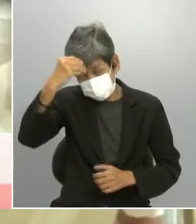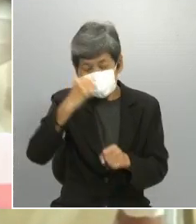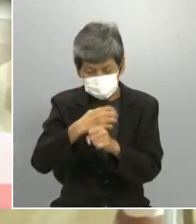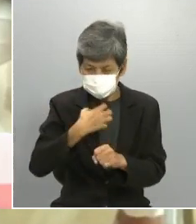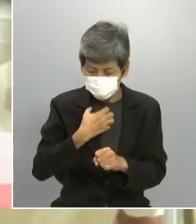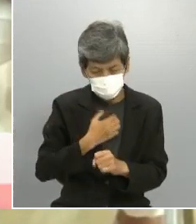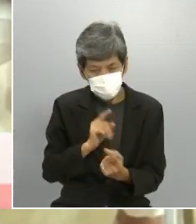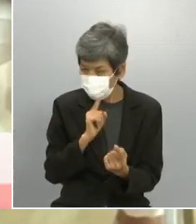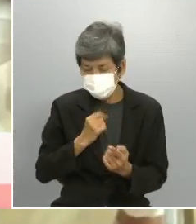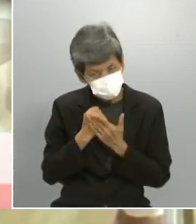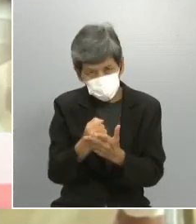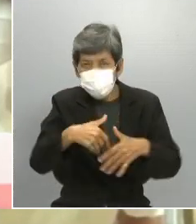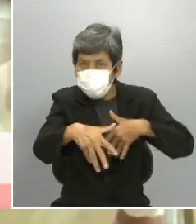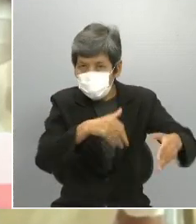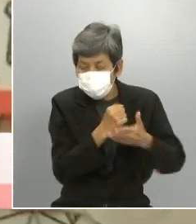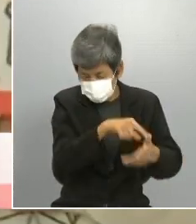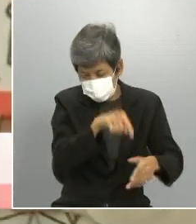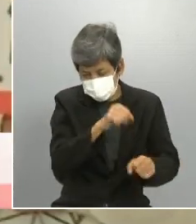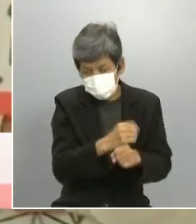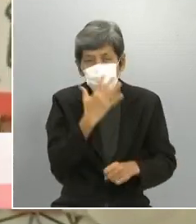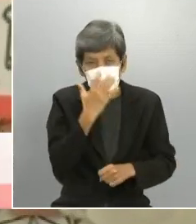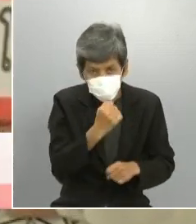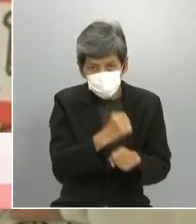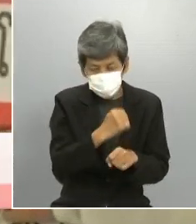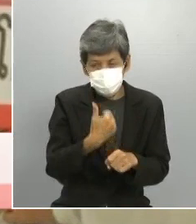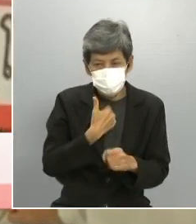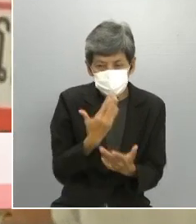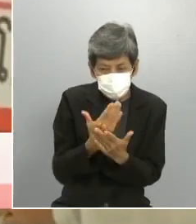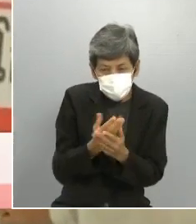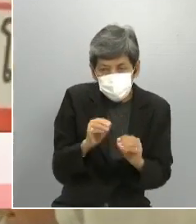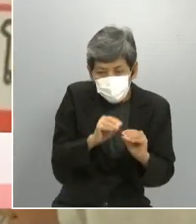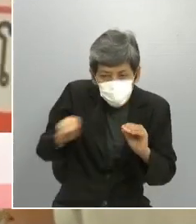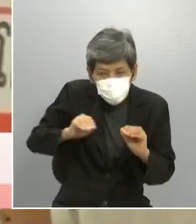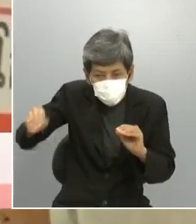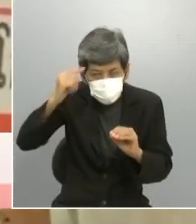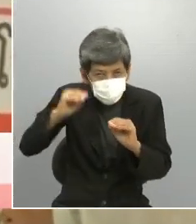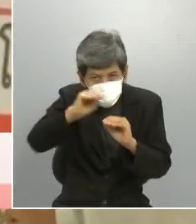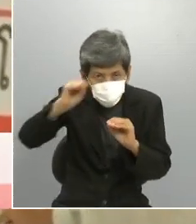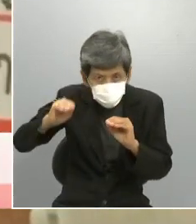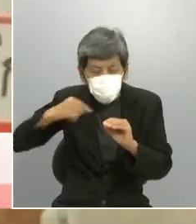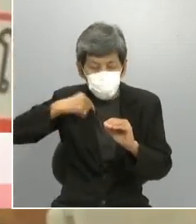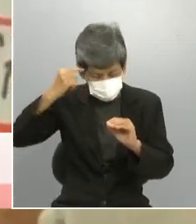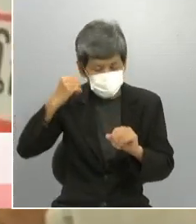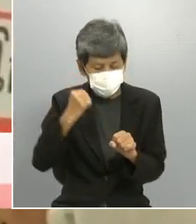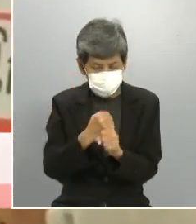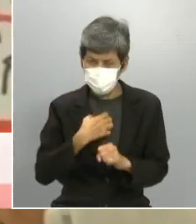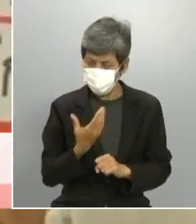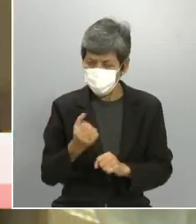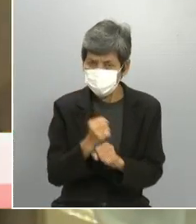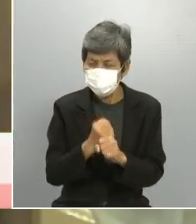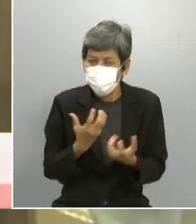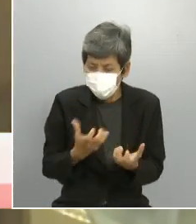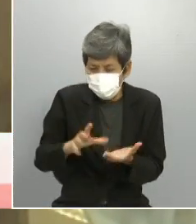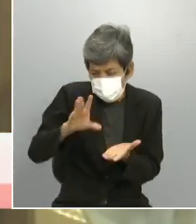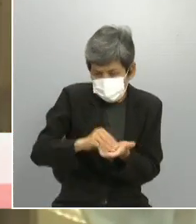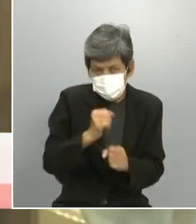ทวงเงินคืนให้กับทางกลุ่มผู้เสียหายเพราะว่าอาจจะมีการโยกย้ายเงินในช่วงไม่กี่วันที่ผ่านมาแล้วก็ขอให้รวบรวมทรัพย์สิน